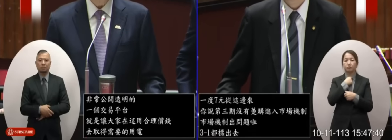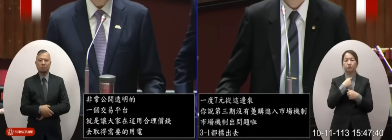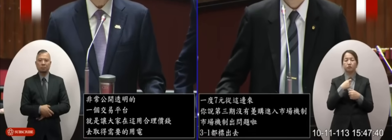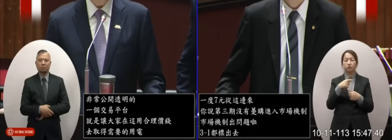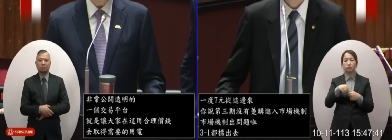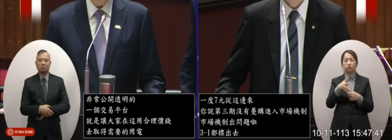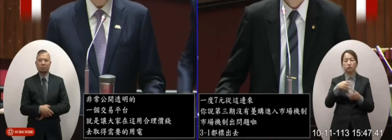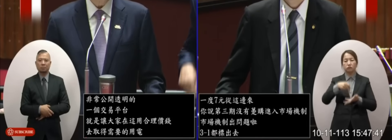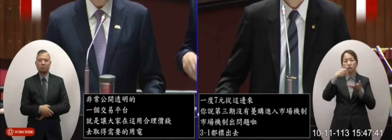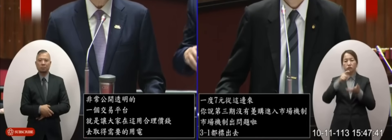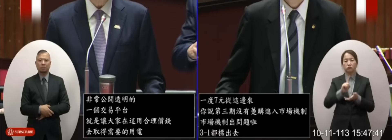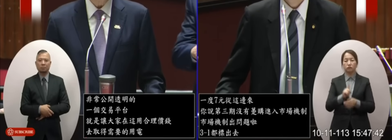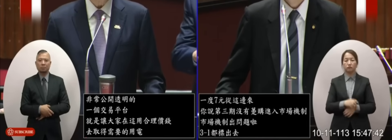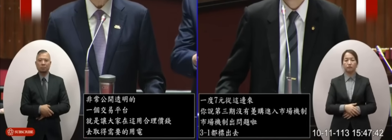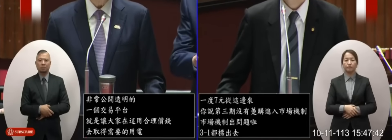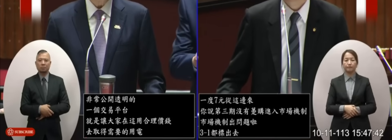么？